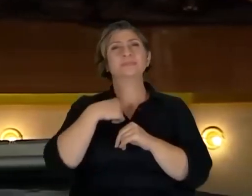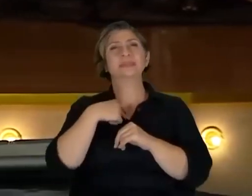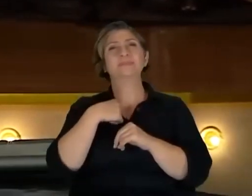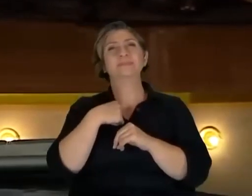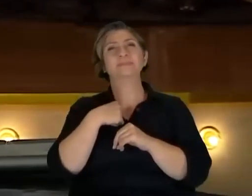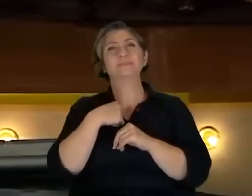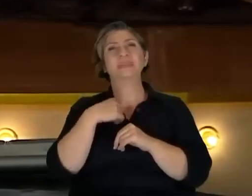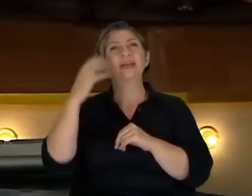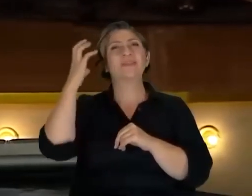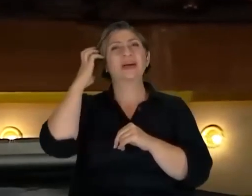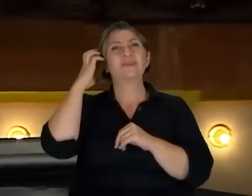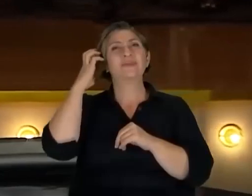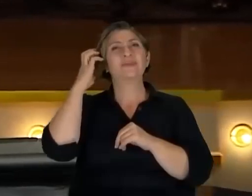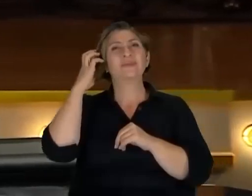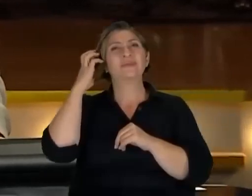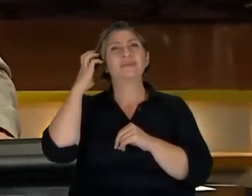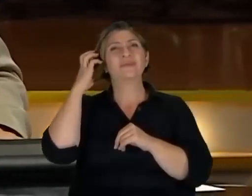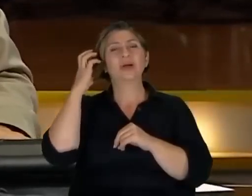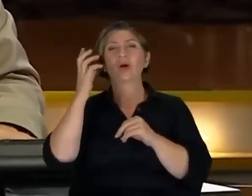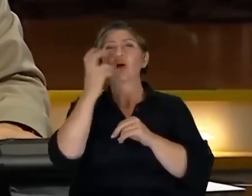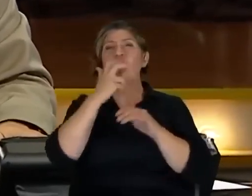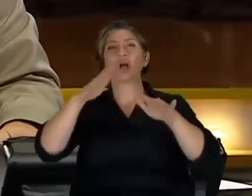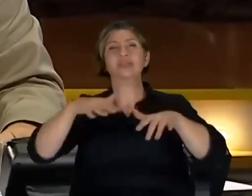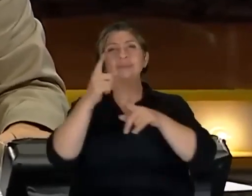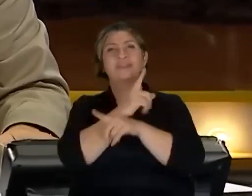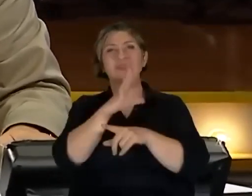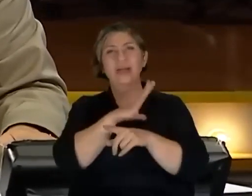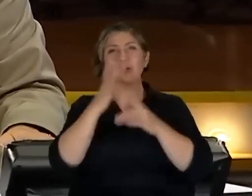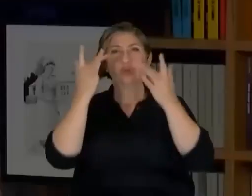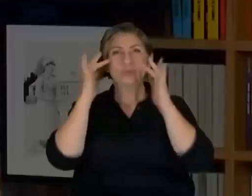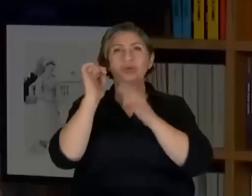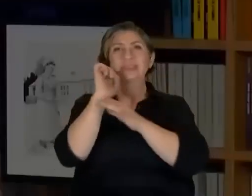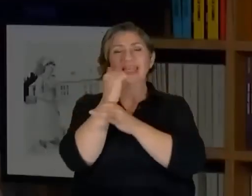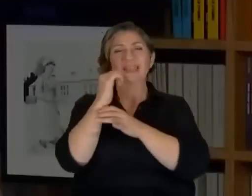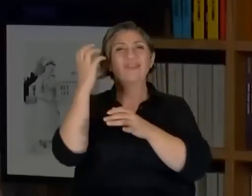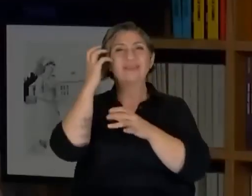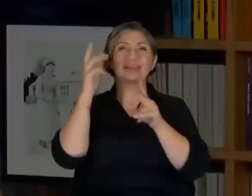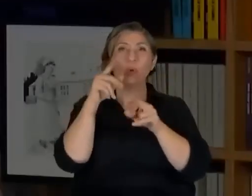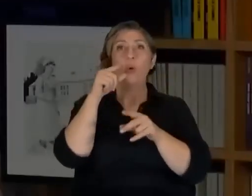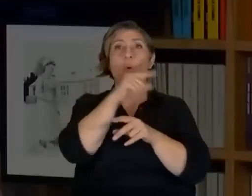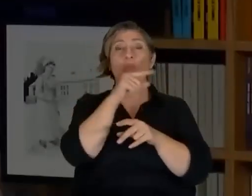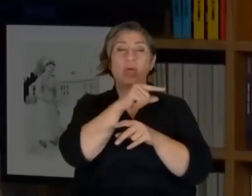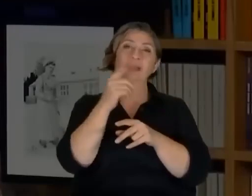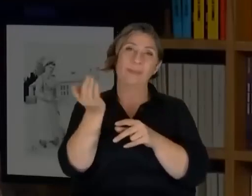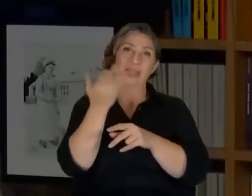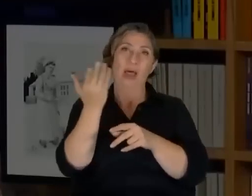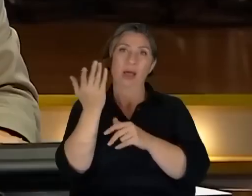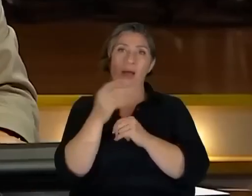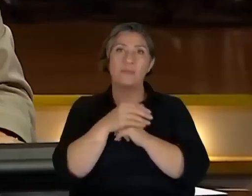günleri var ya vakıf şeyleri. Konserleri filan. Kültür Sanat Vakfı evet. Filan. Onlarda